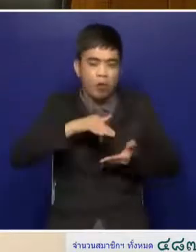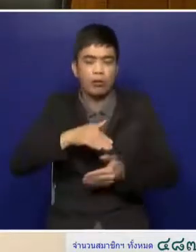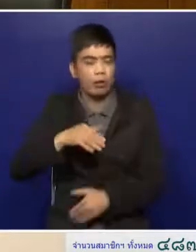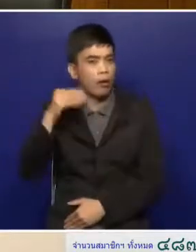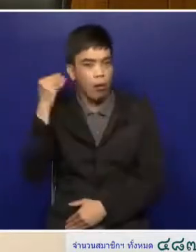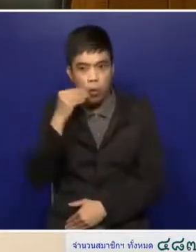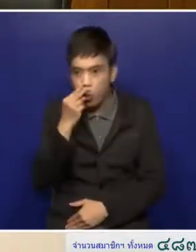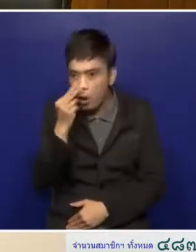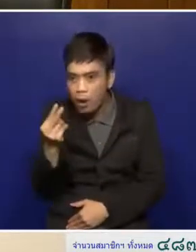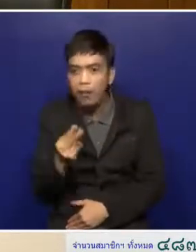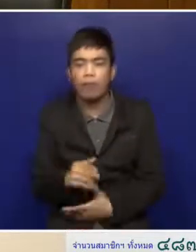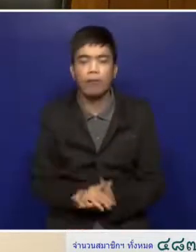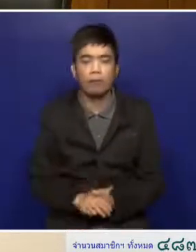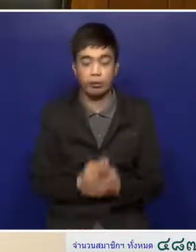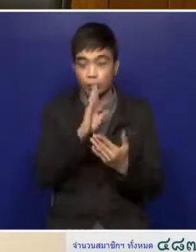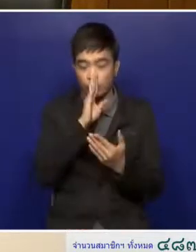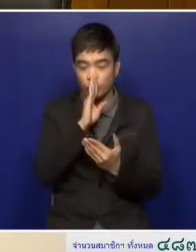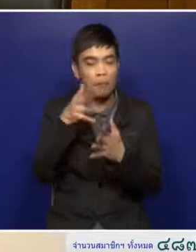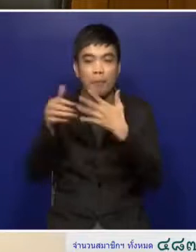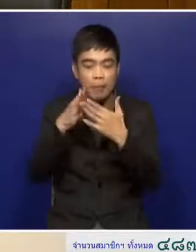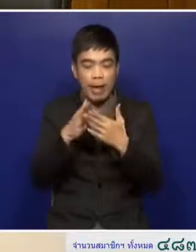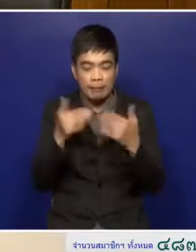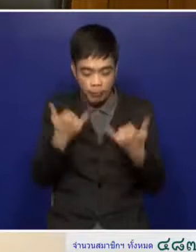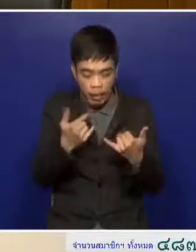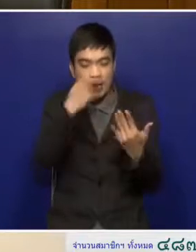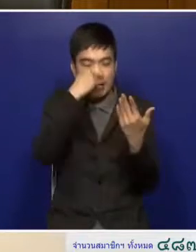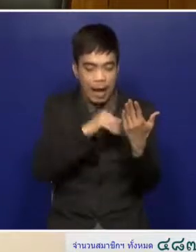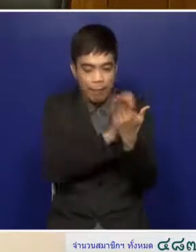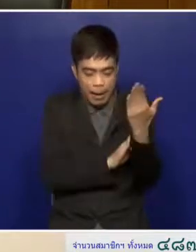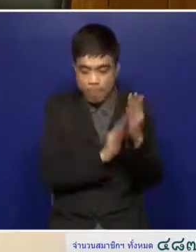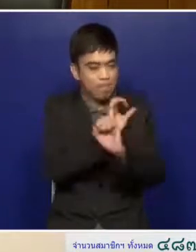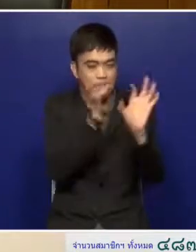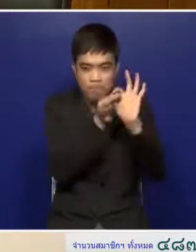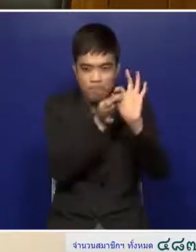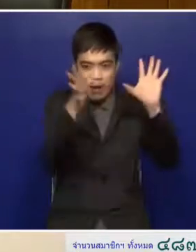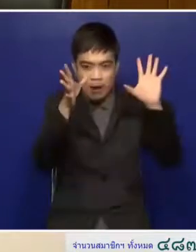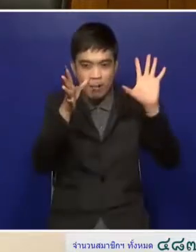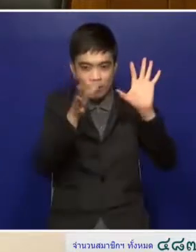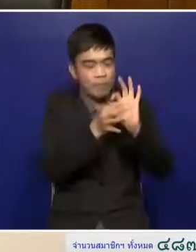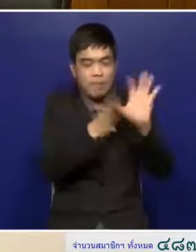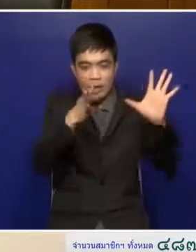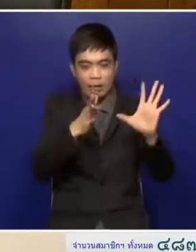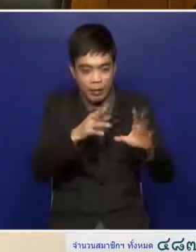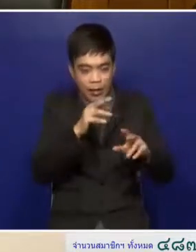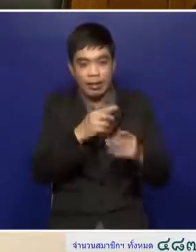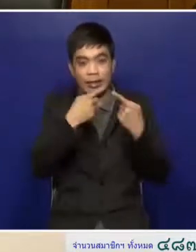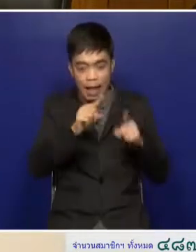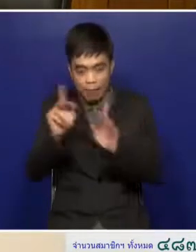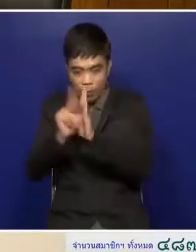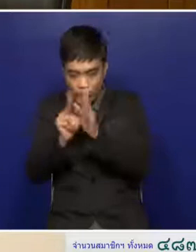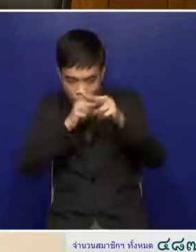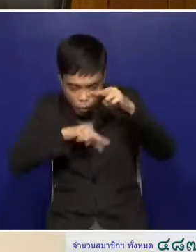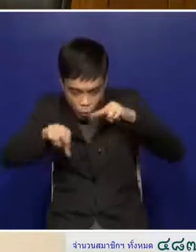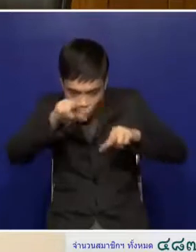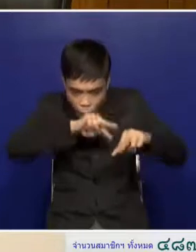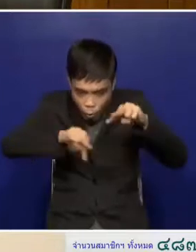าถ้าหากว่าเราปลดล็อกและเราควบคุมนะครับตามพ.ร.บ.พืชกระท่อมตามที่สภาจะออกเนี่ย